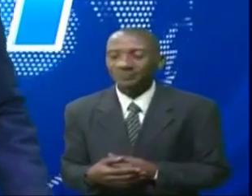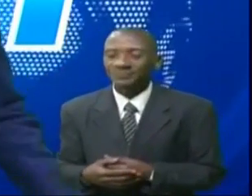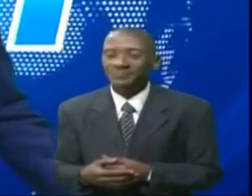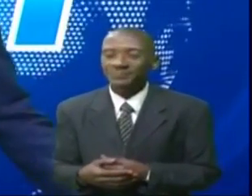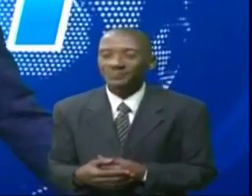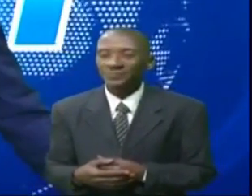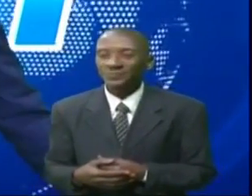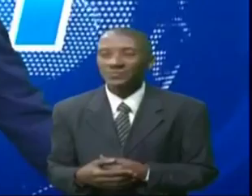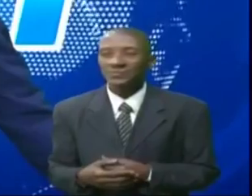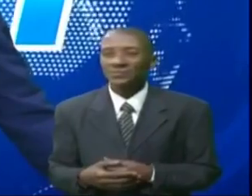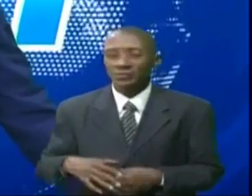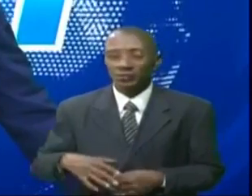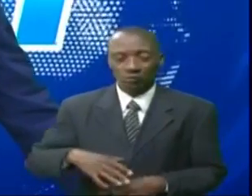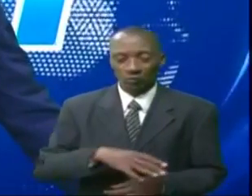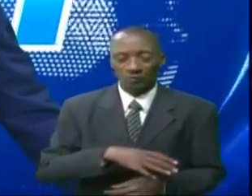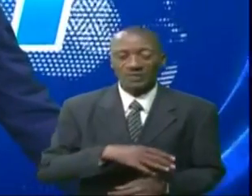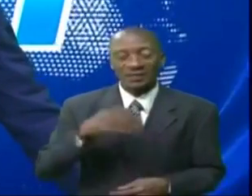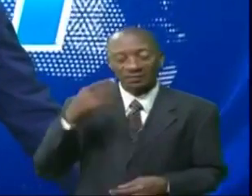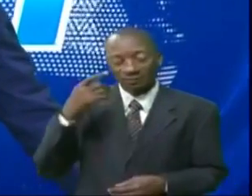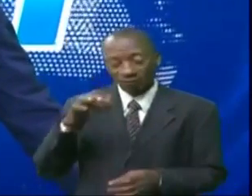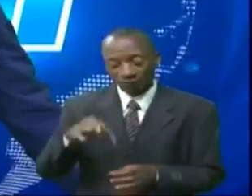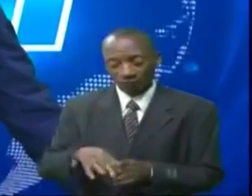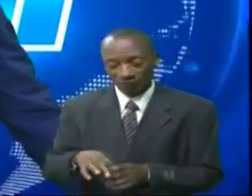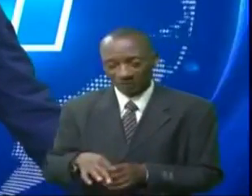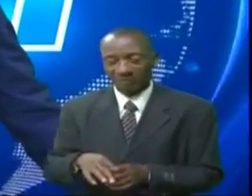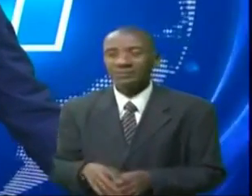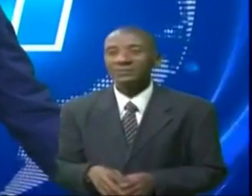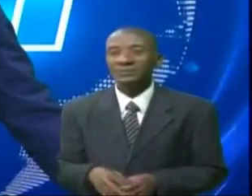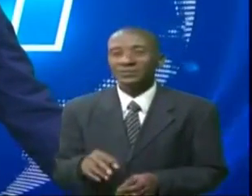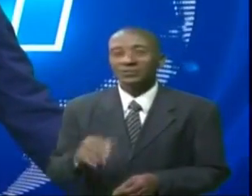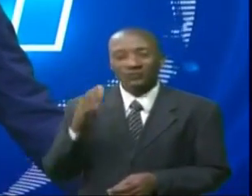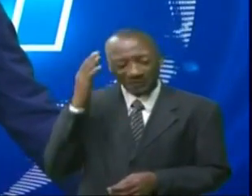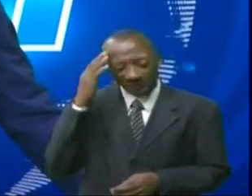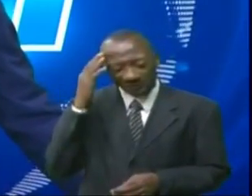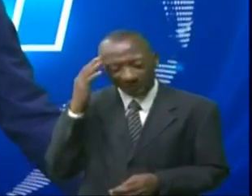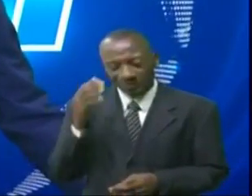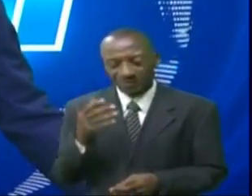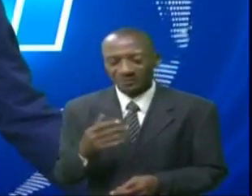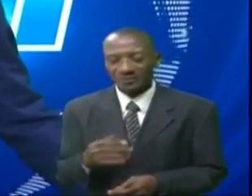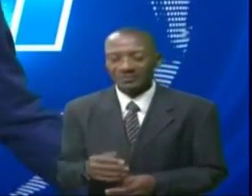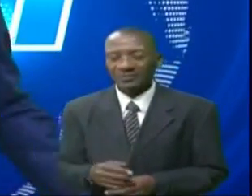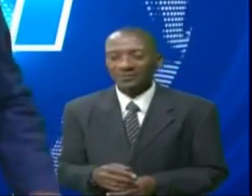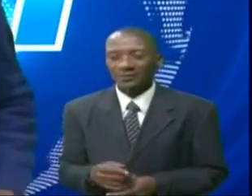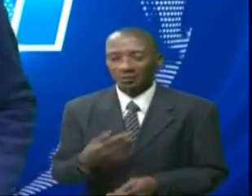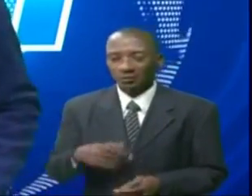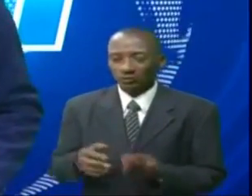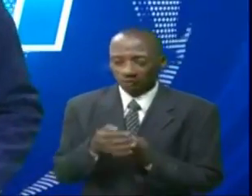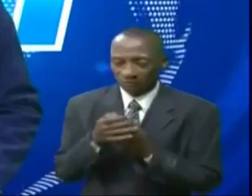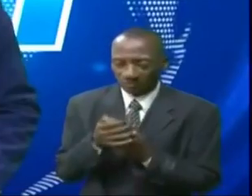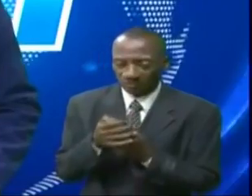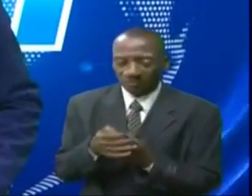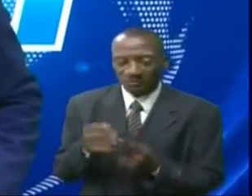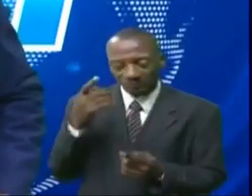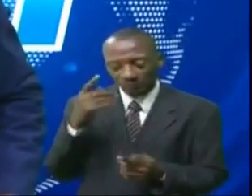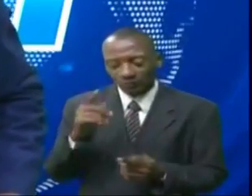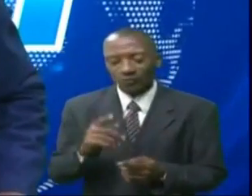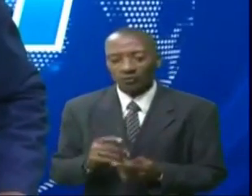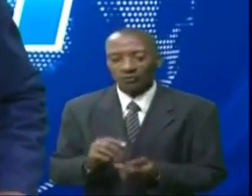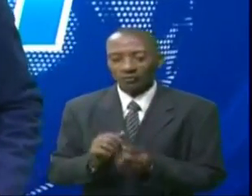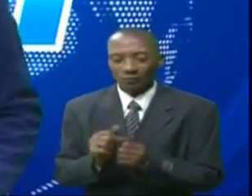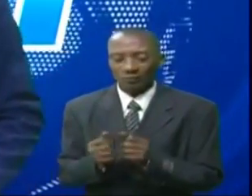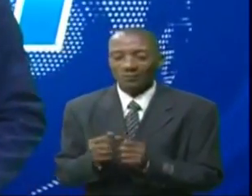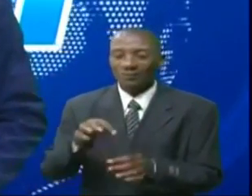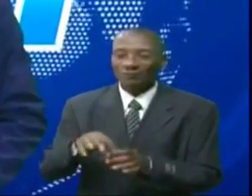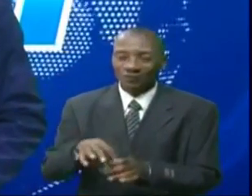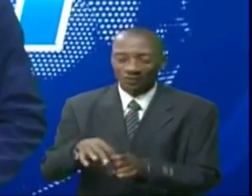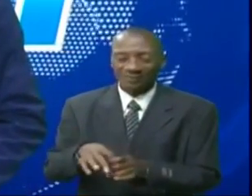à la démocratie, veulent remettre le train sur le rail. Tous les médias et France RDC sommet découvrir leurs activités en cette période électorale